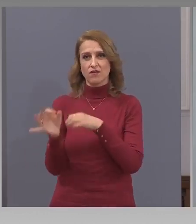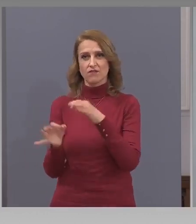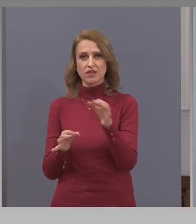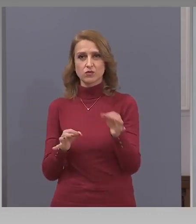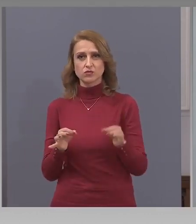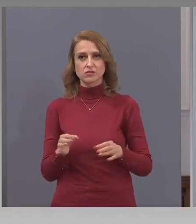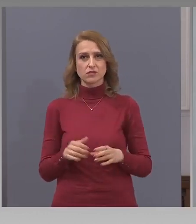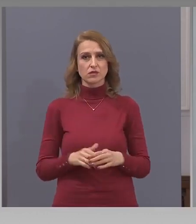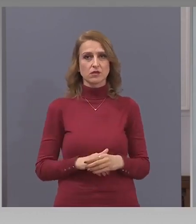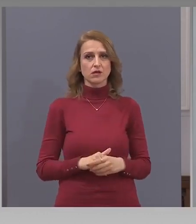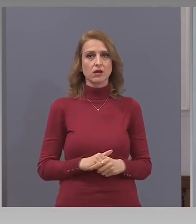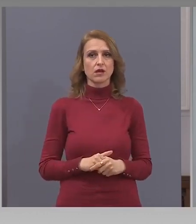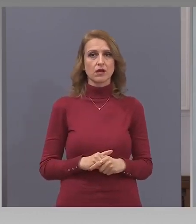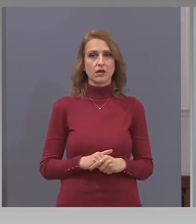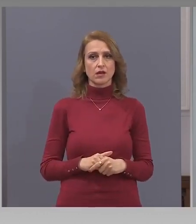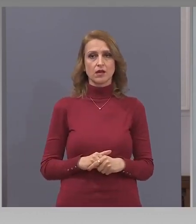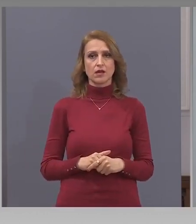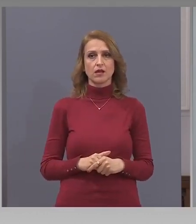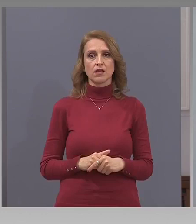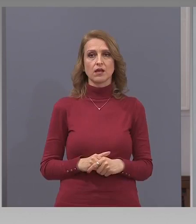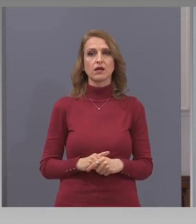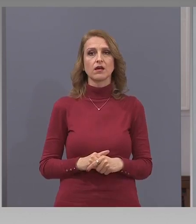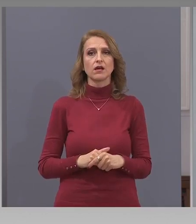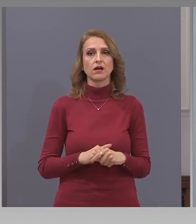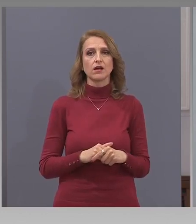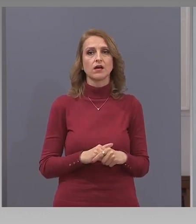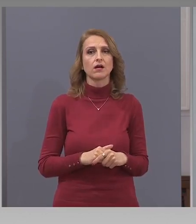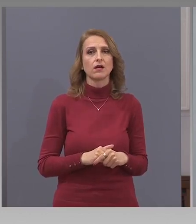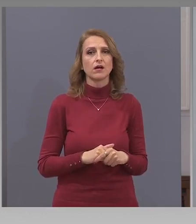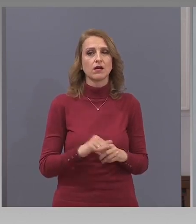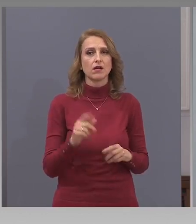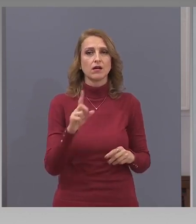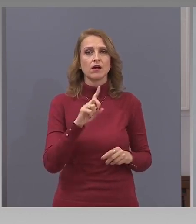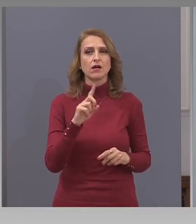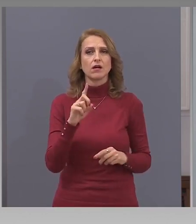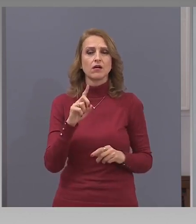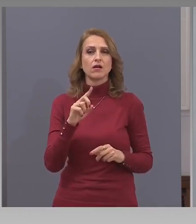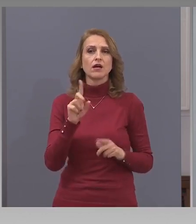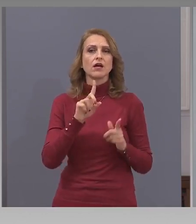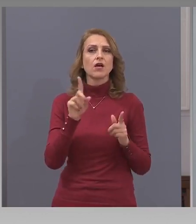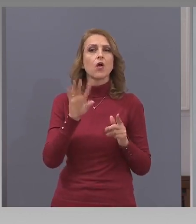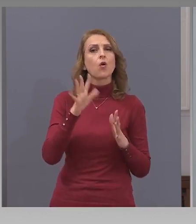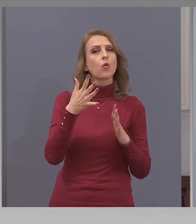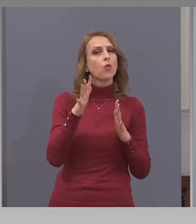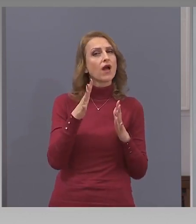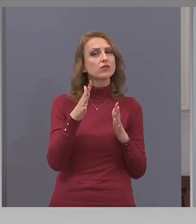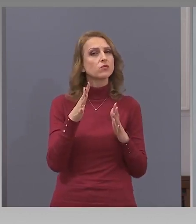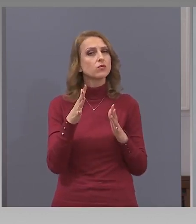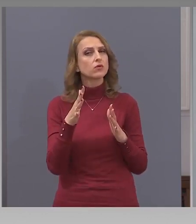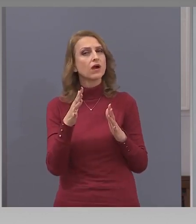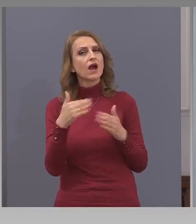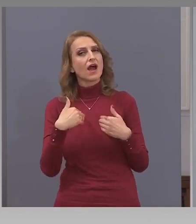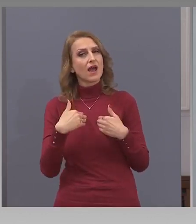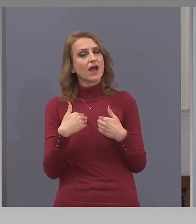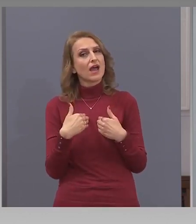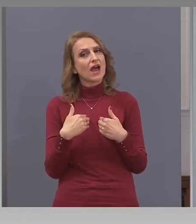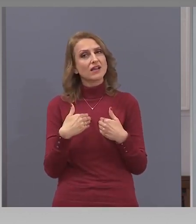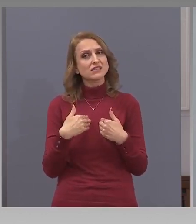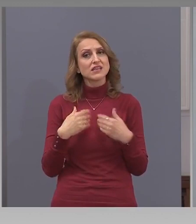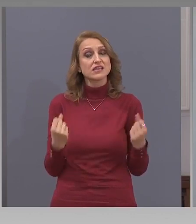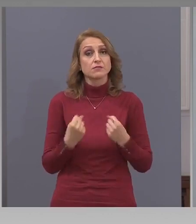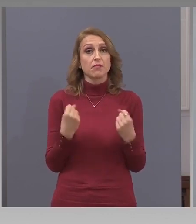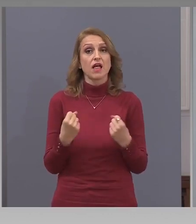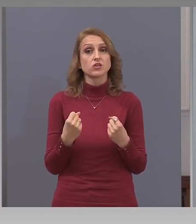Господин Борисов, да не се, господин Борисов, секундичка. Не се ли боите много баби хилово дете? Защото когато аз се